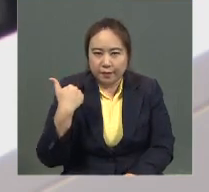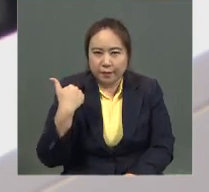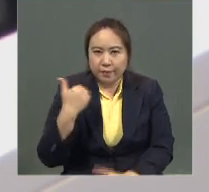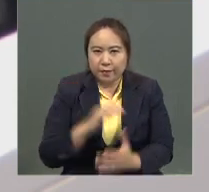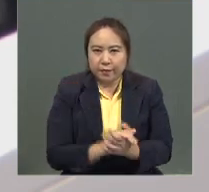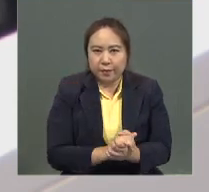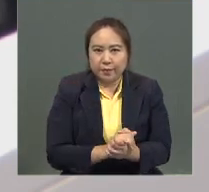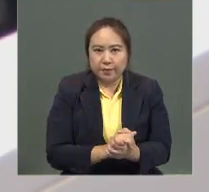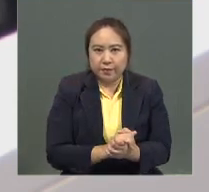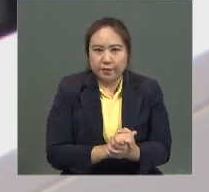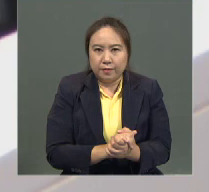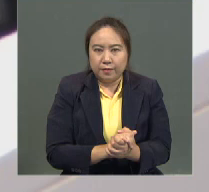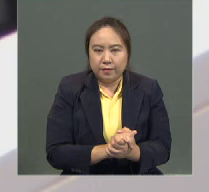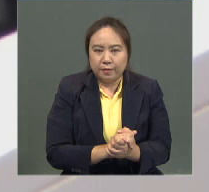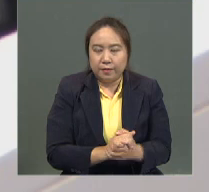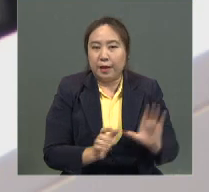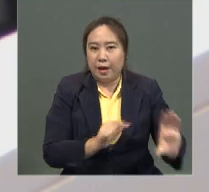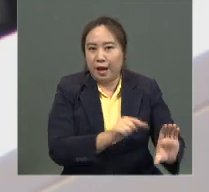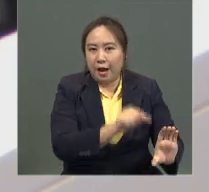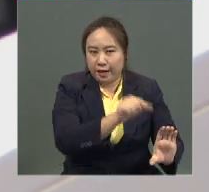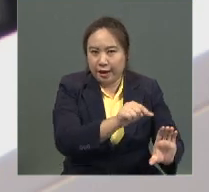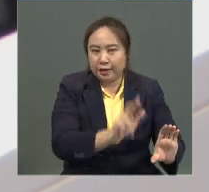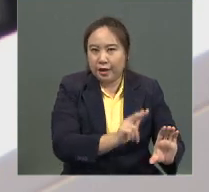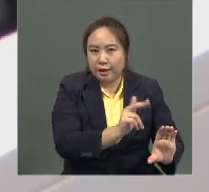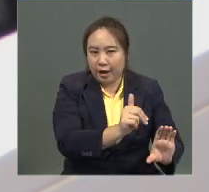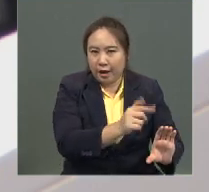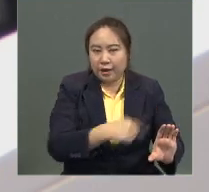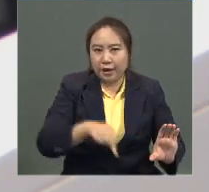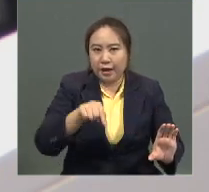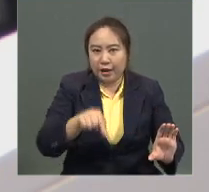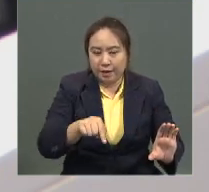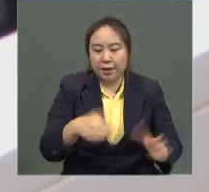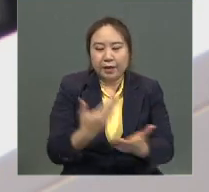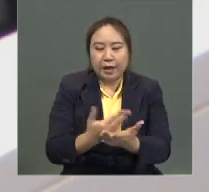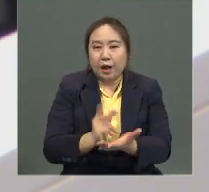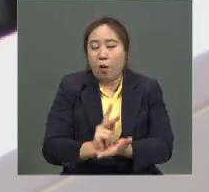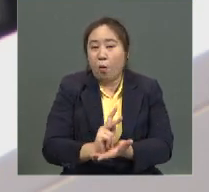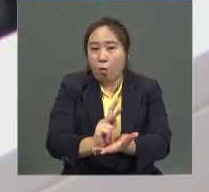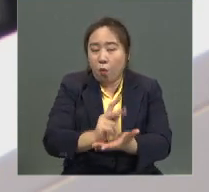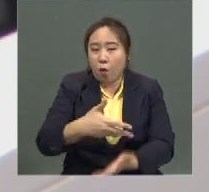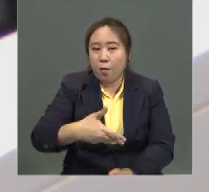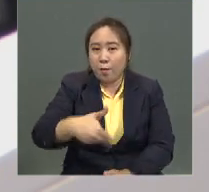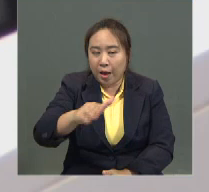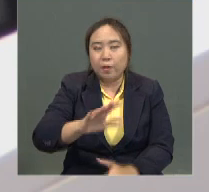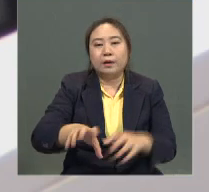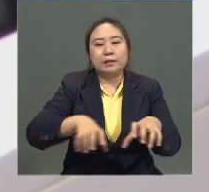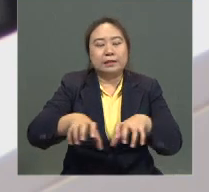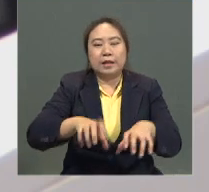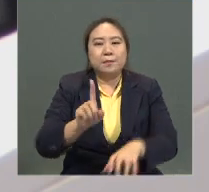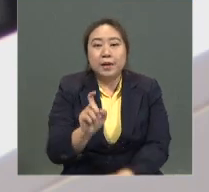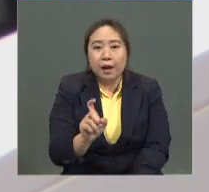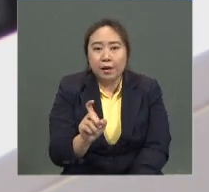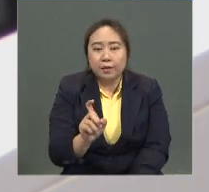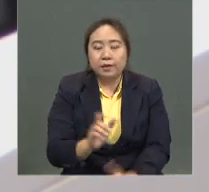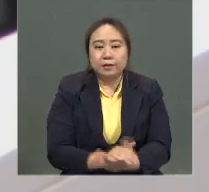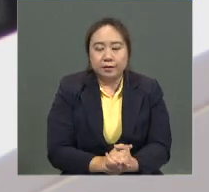องทุนอีกส่วนหนึ่งก็จะสภาพกองทุนที่ปล่อยสินเชื่อไปแล้วก็ไม่บริหารกองทุนไม่ได้นะครับที่